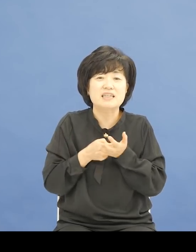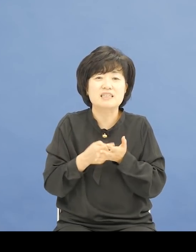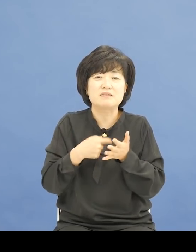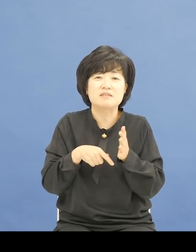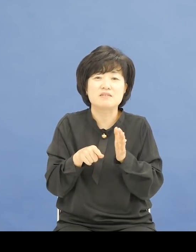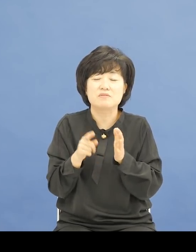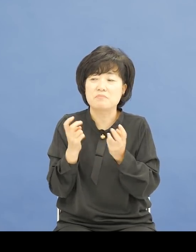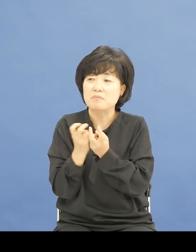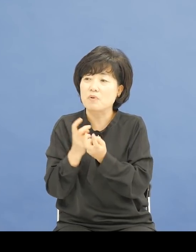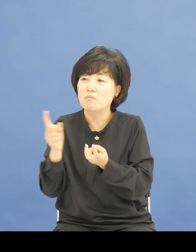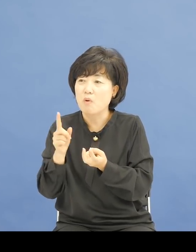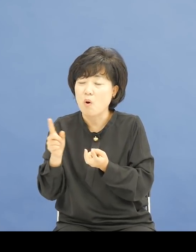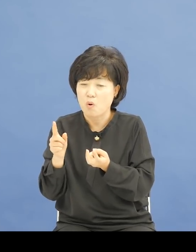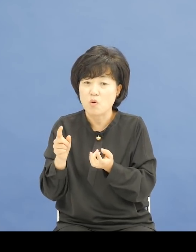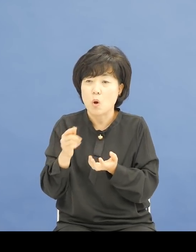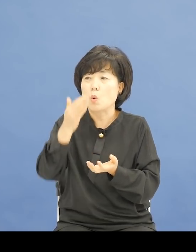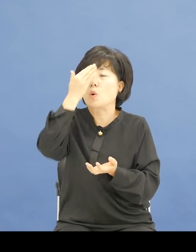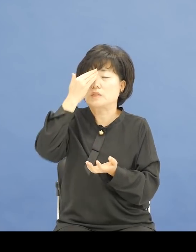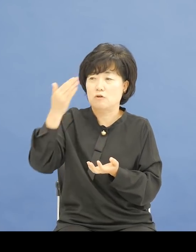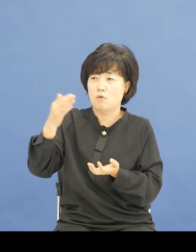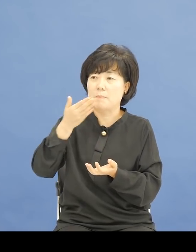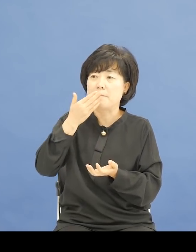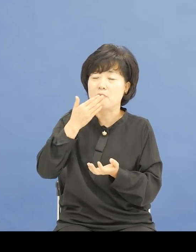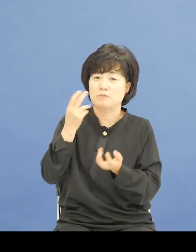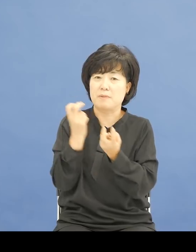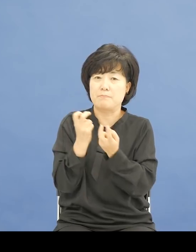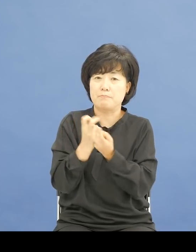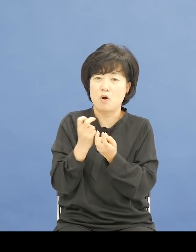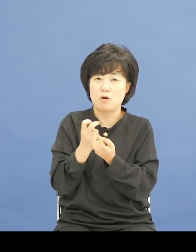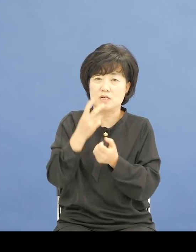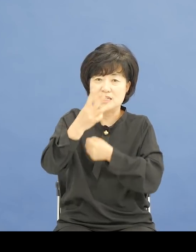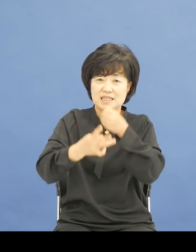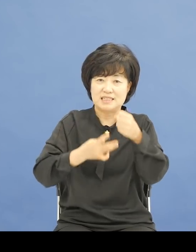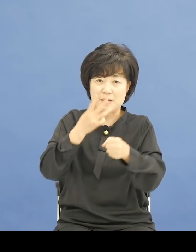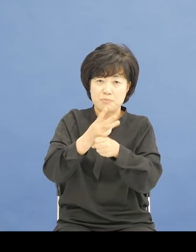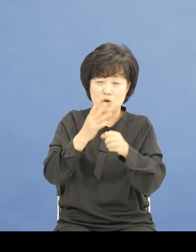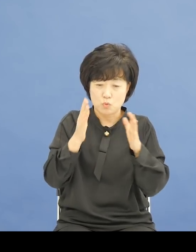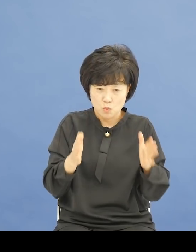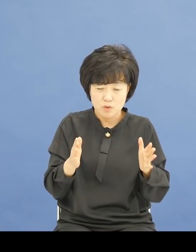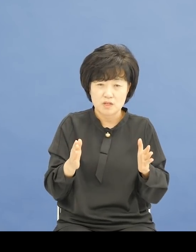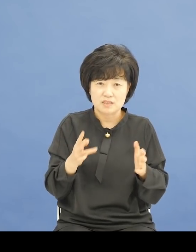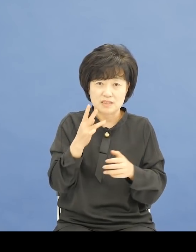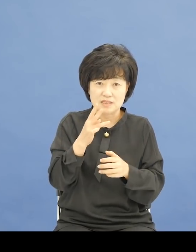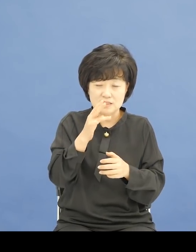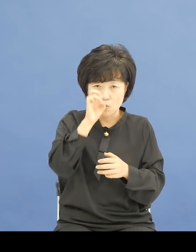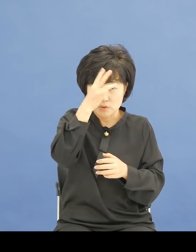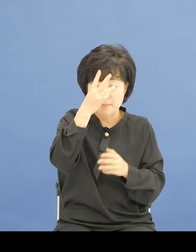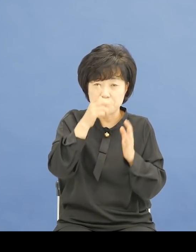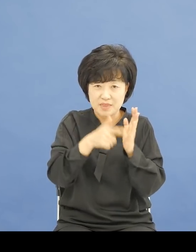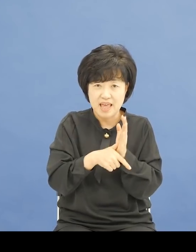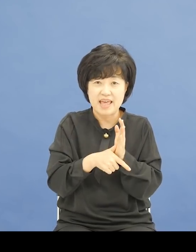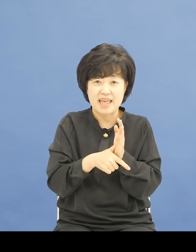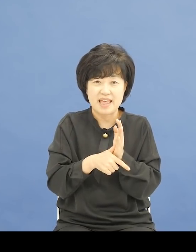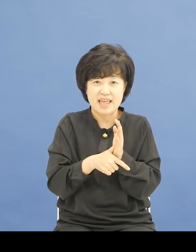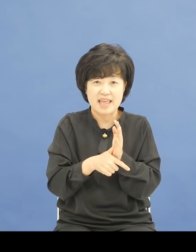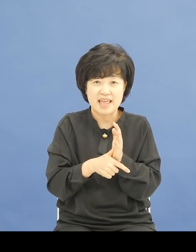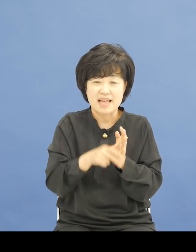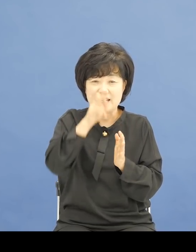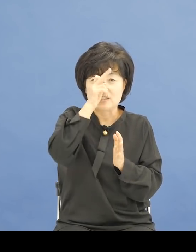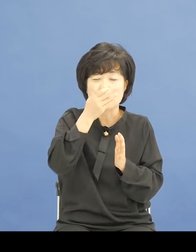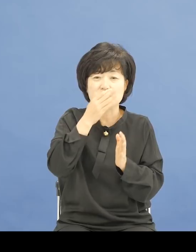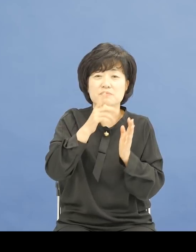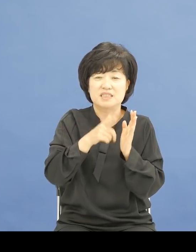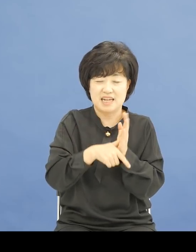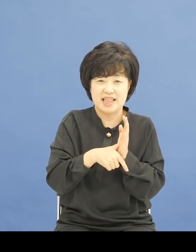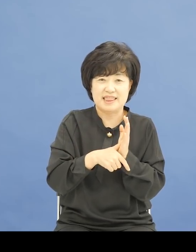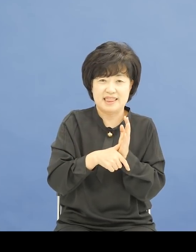됩니까 물어보니 배식당번을 하면 공짜라고 하셔서 네네. 고등학교 내내 3년 이제 3학년 때 급식